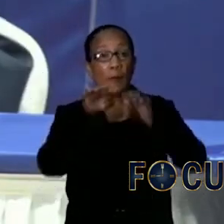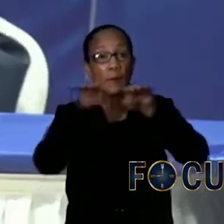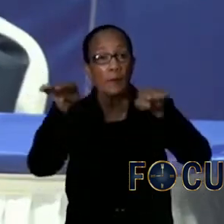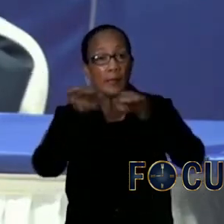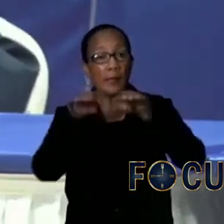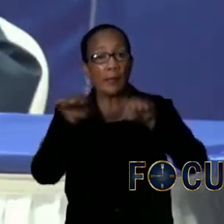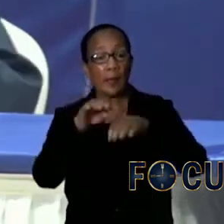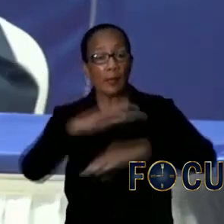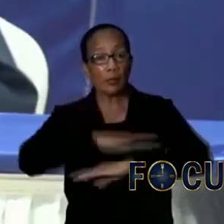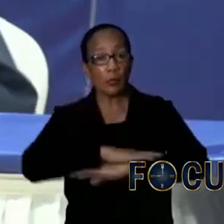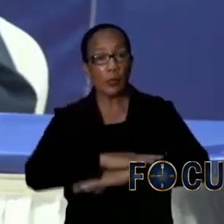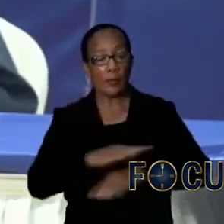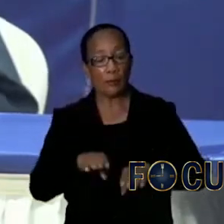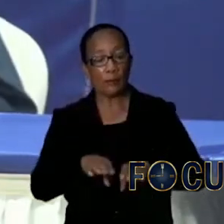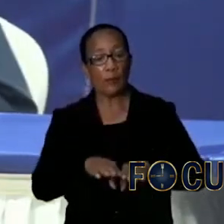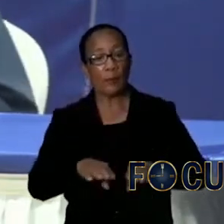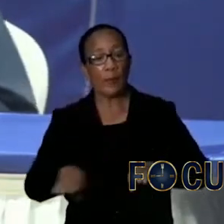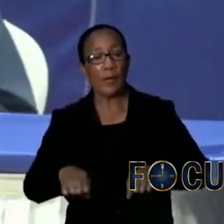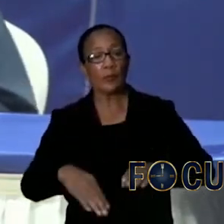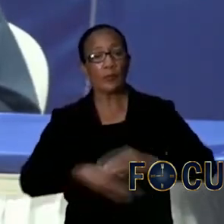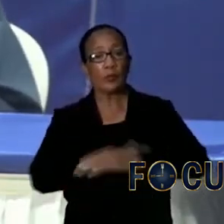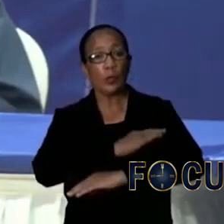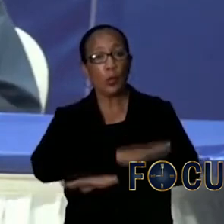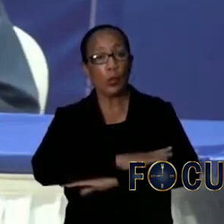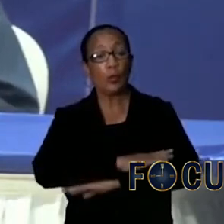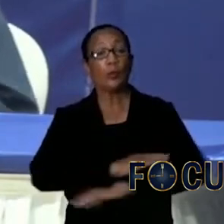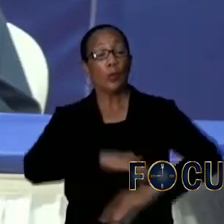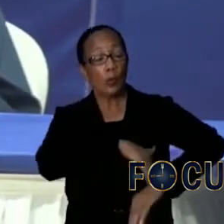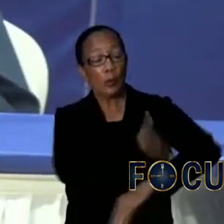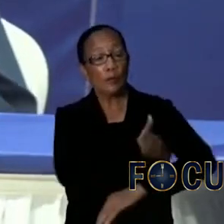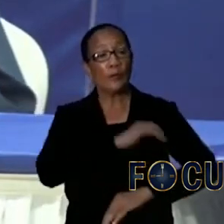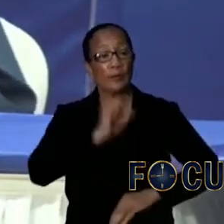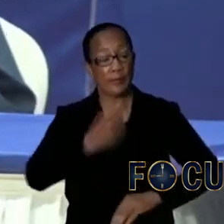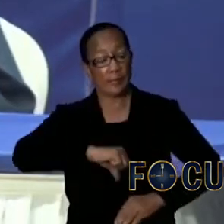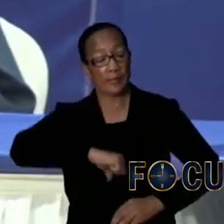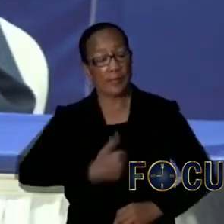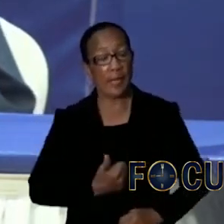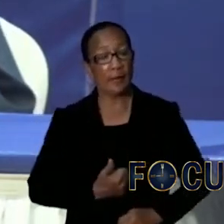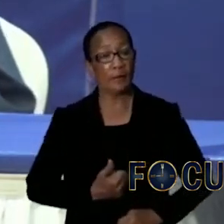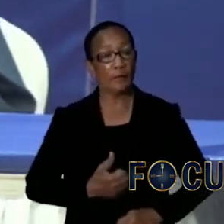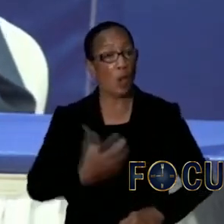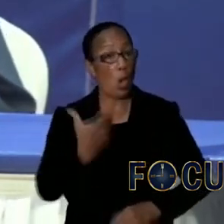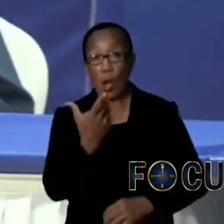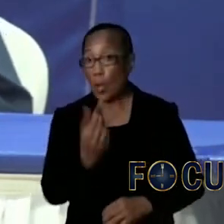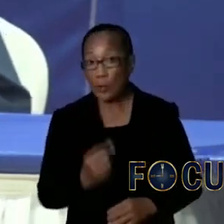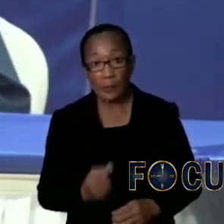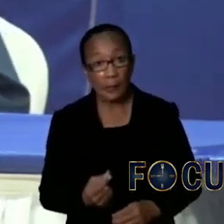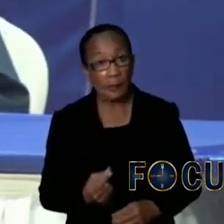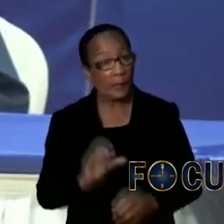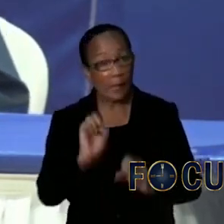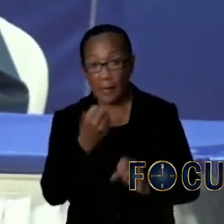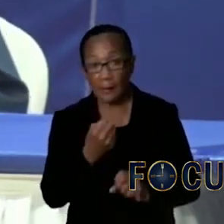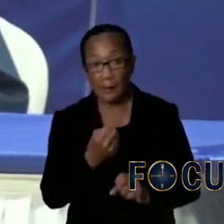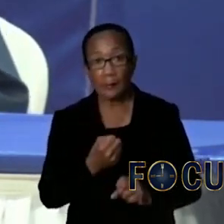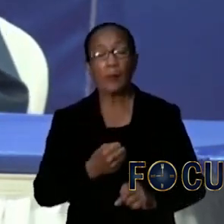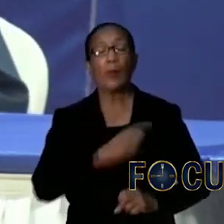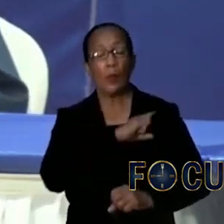de lagere scholen. De universiteit kan het zelf aan. Als het ze niet lukt, gaan we ze wel helpen.